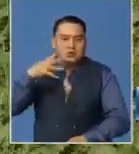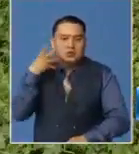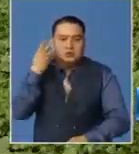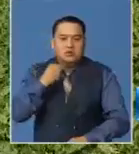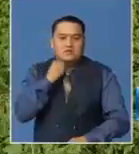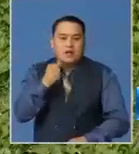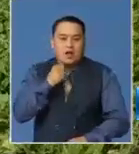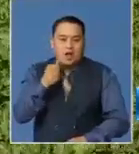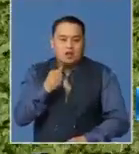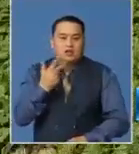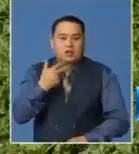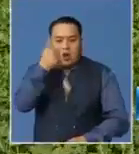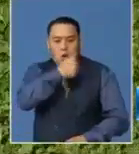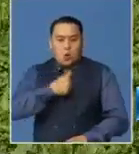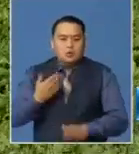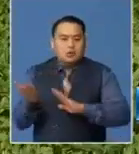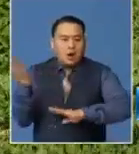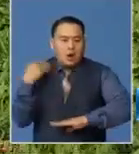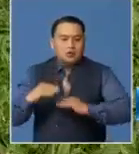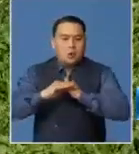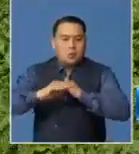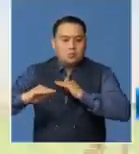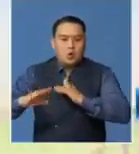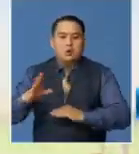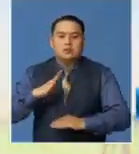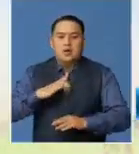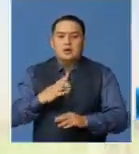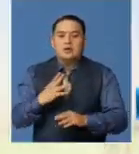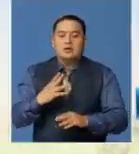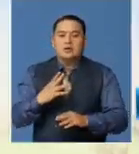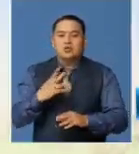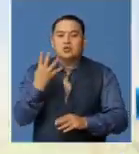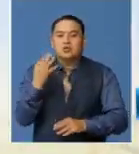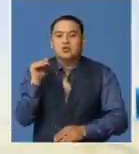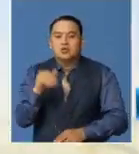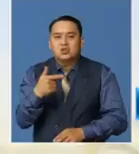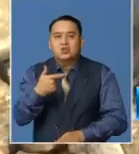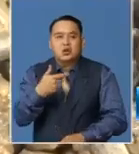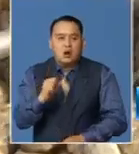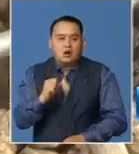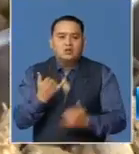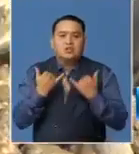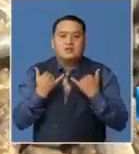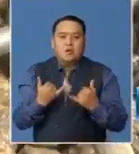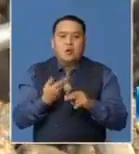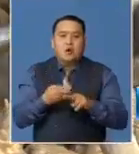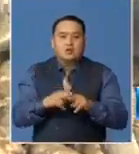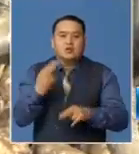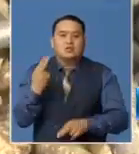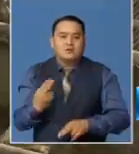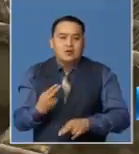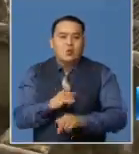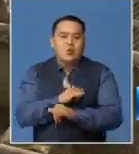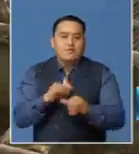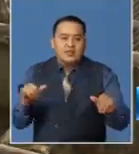из кого региона еще три года назад посевная площадь сладкого корнеплода составляла 4 тысячи гектаров сегодня это цифра выросла почти